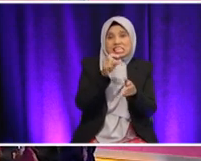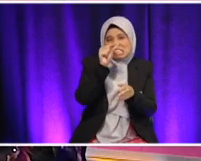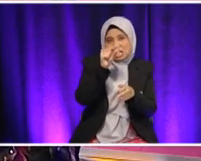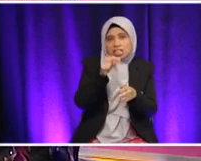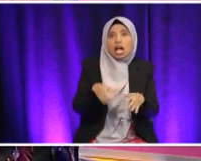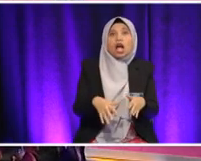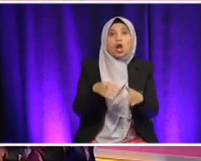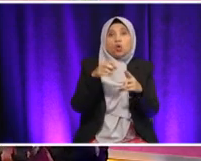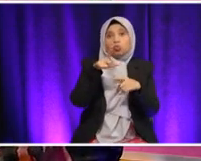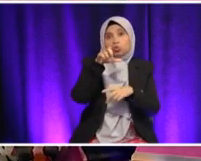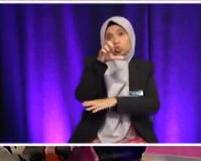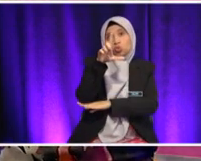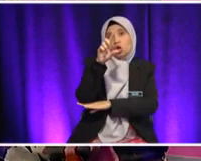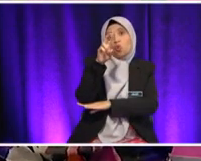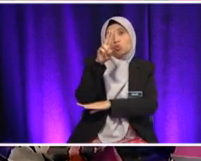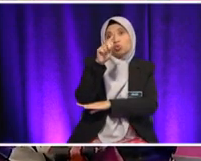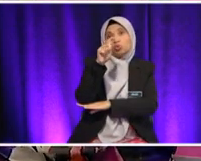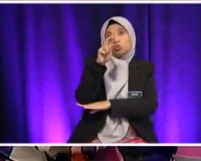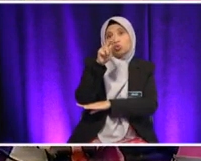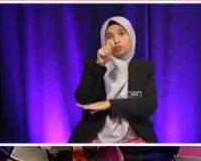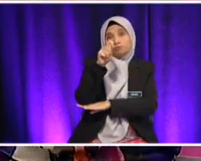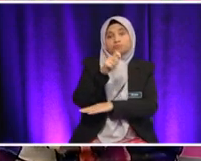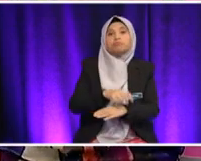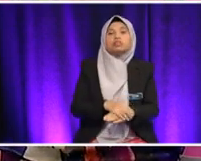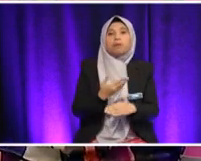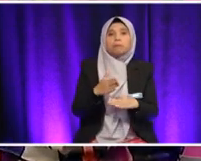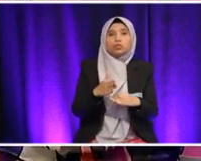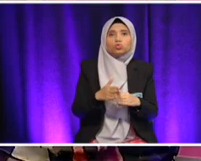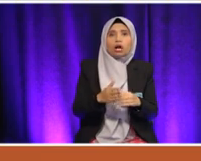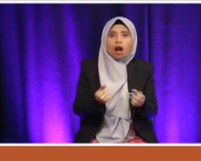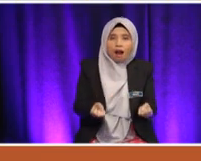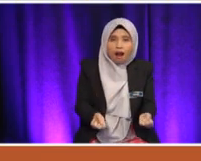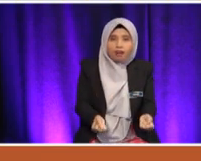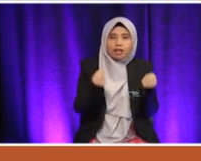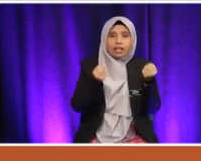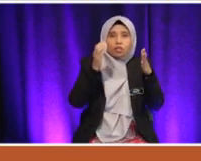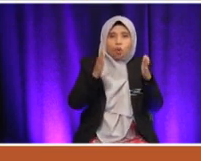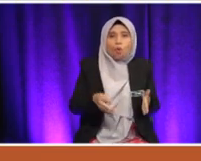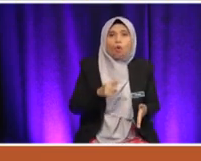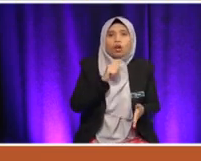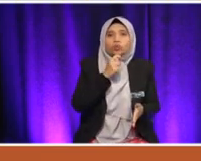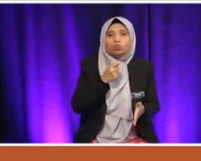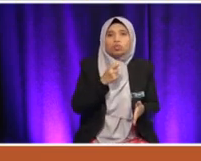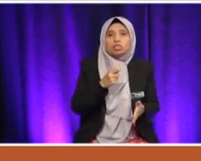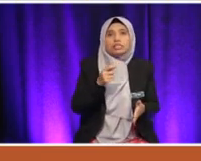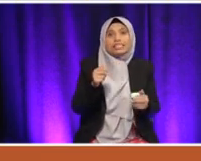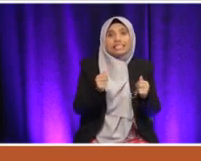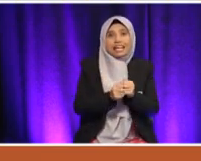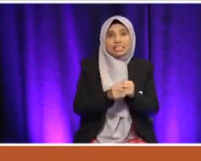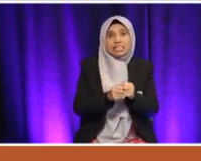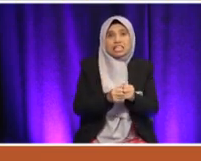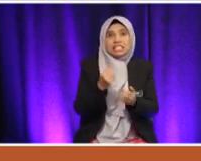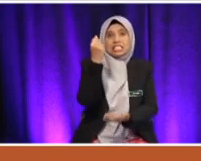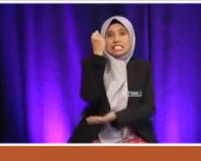seterusnya Apakah mekanik badannya betul kita perlu mengangkat warga emas dengan menggunakan sendi besar seperti